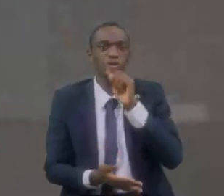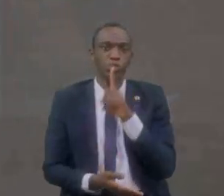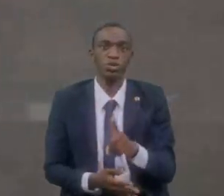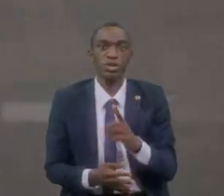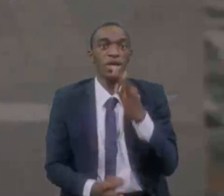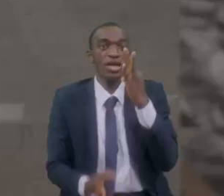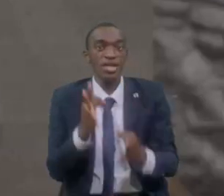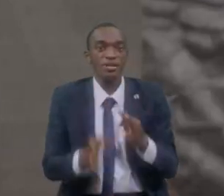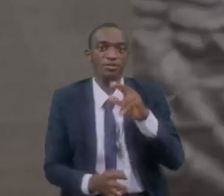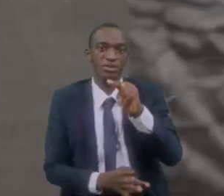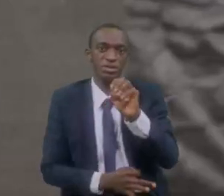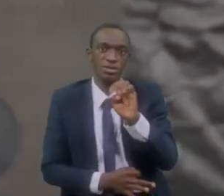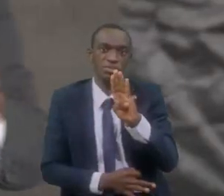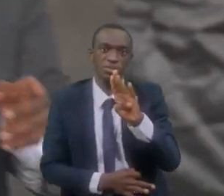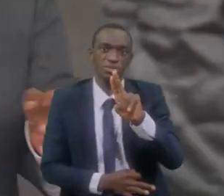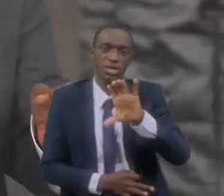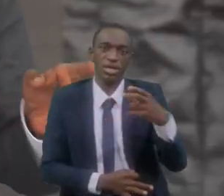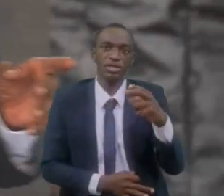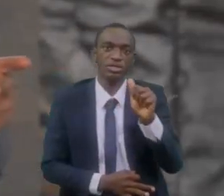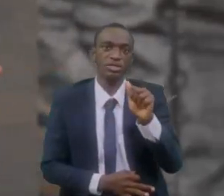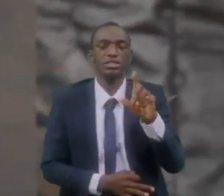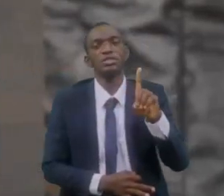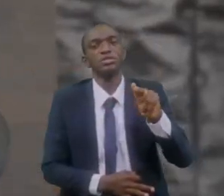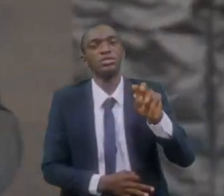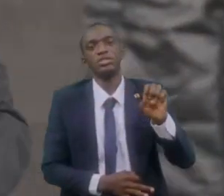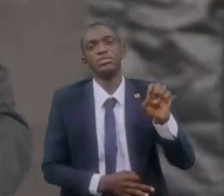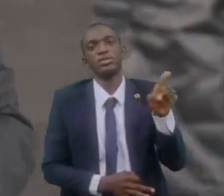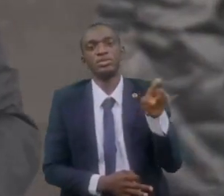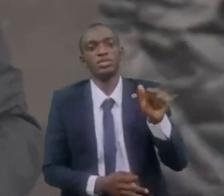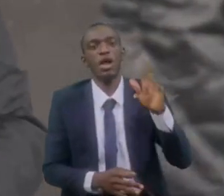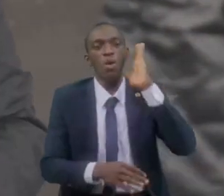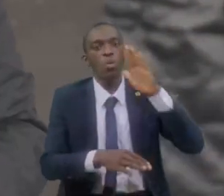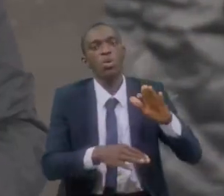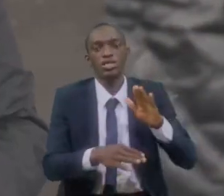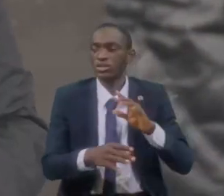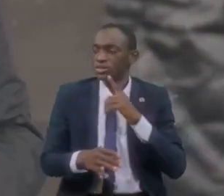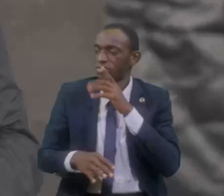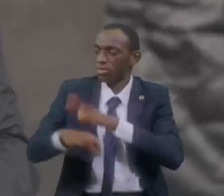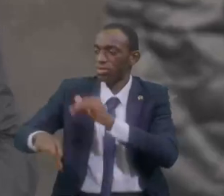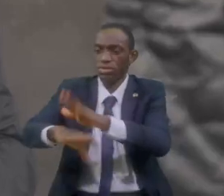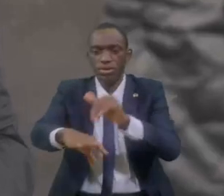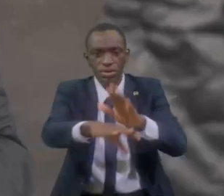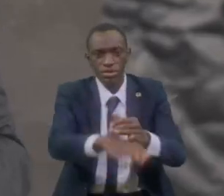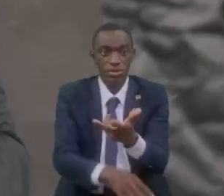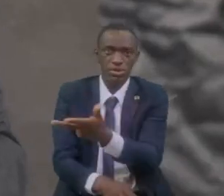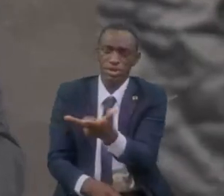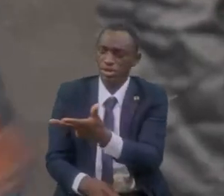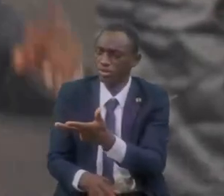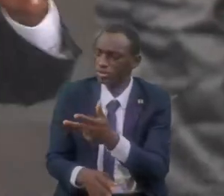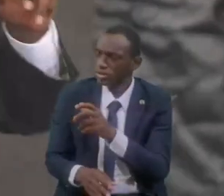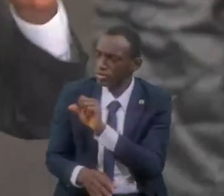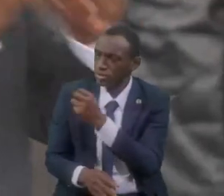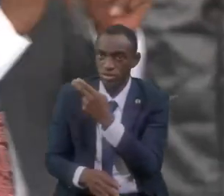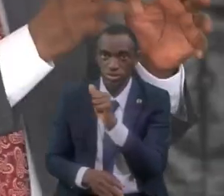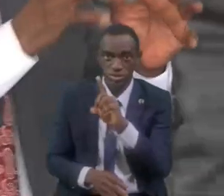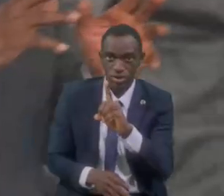Nebuchadnezzar peut dire Shadrach, Meshach et Abednego, est-ce que tu as entendu l'annonce qui a été